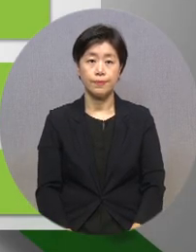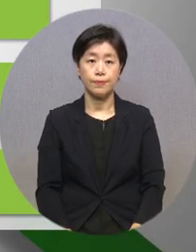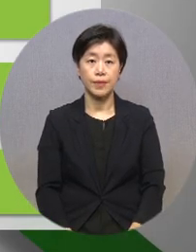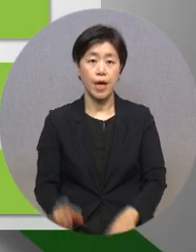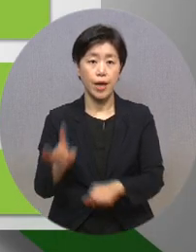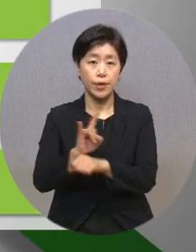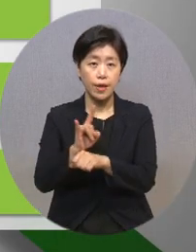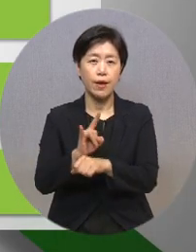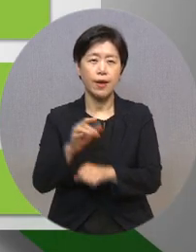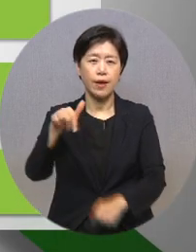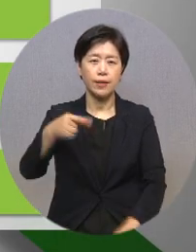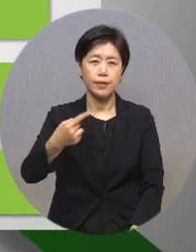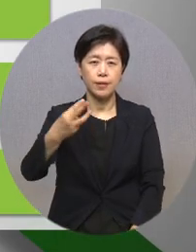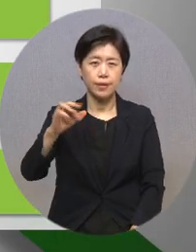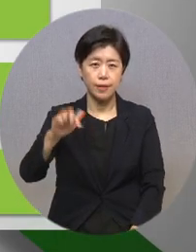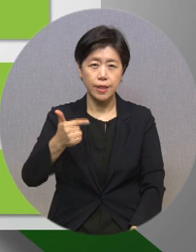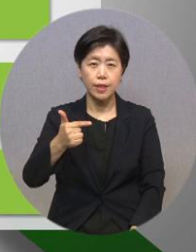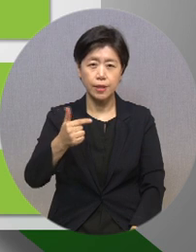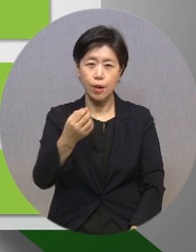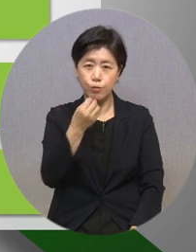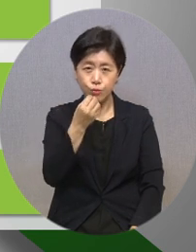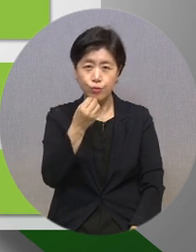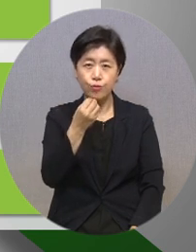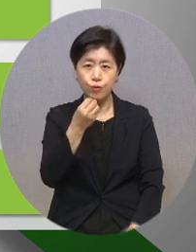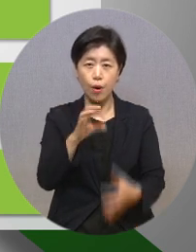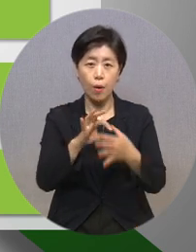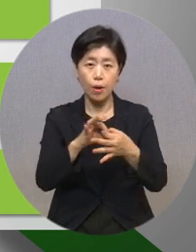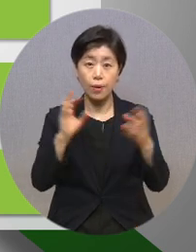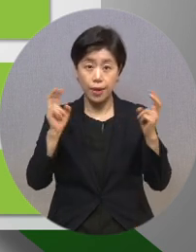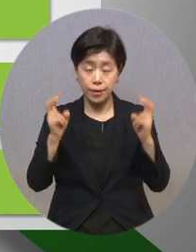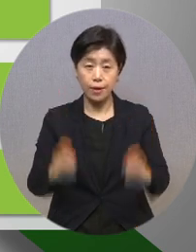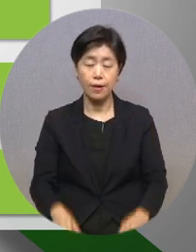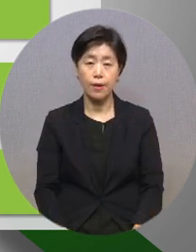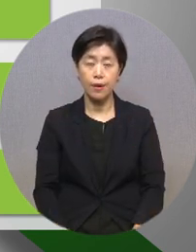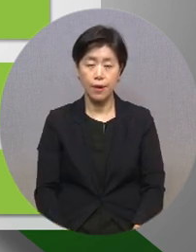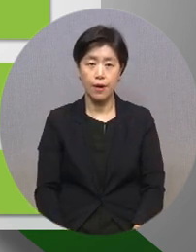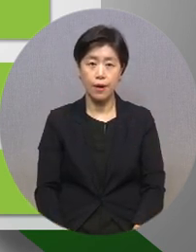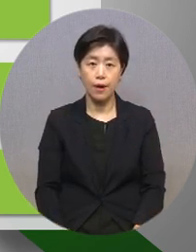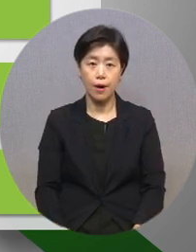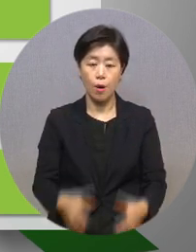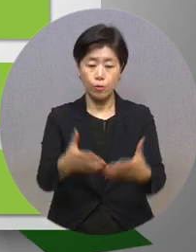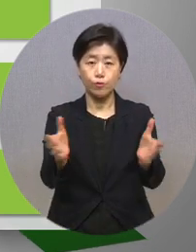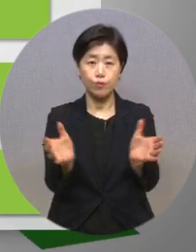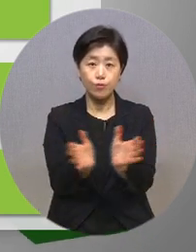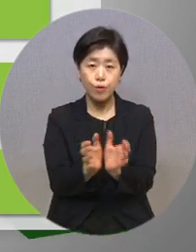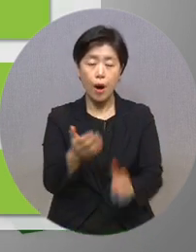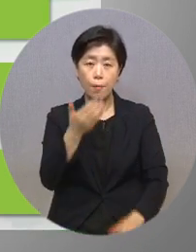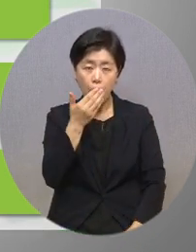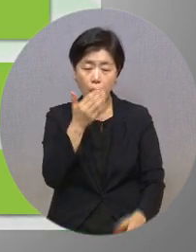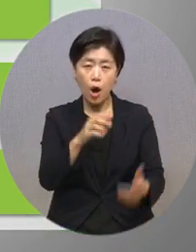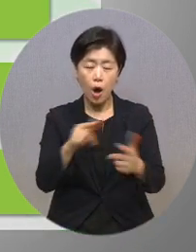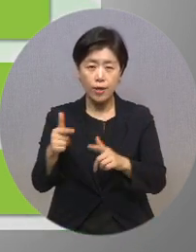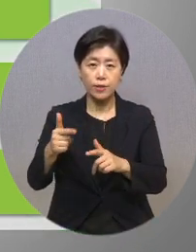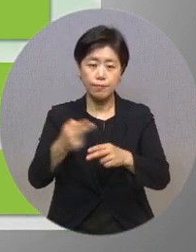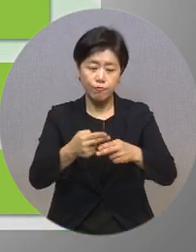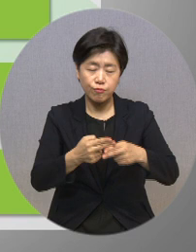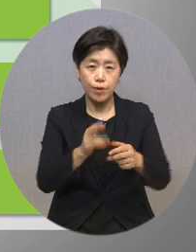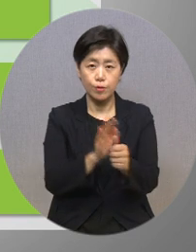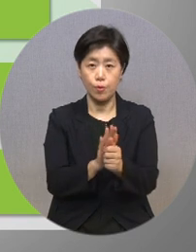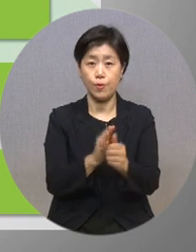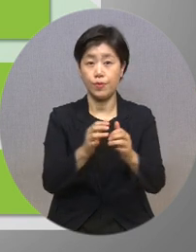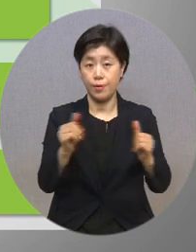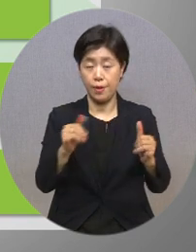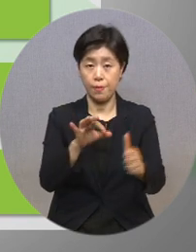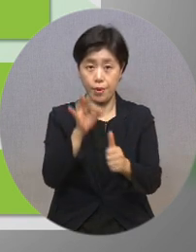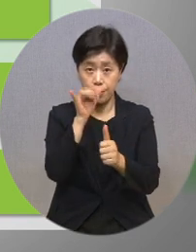주식회사 현대그린푸드 현대B&G 스틸 광주에서 단체 급식보조원을 모집합니다. 접수